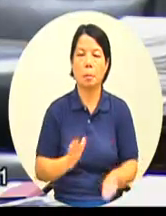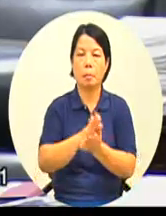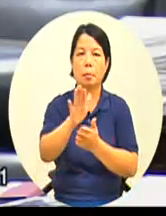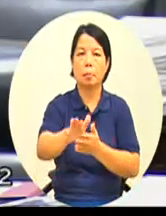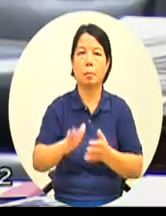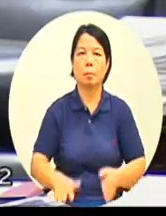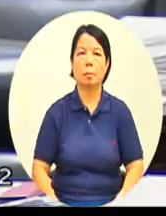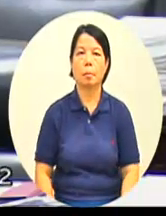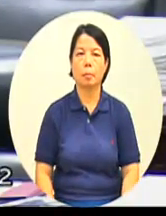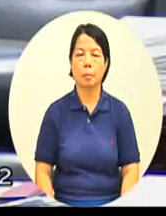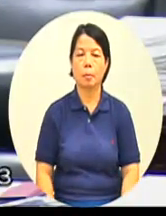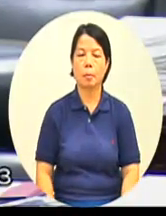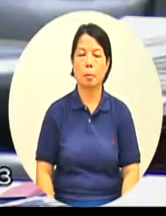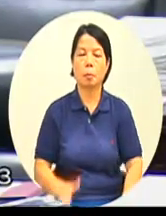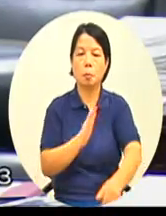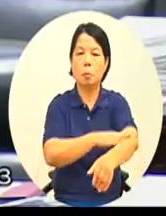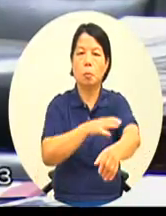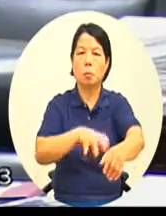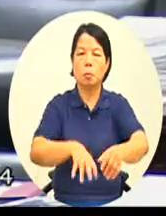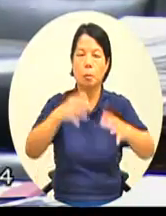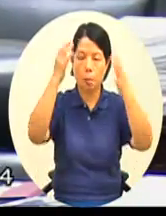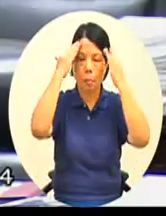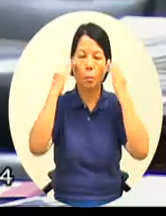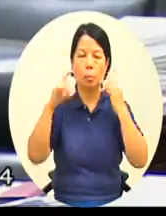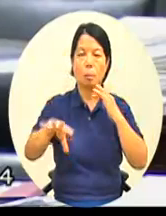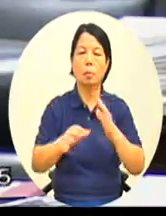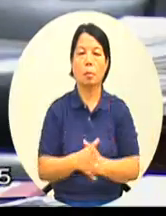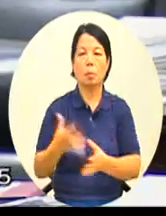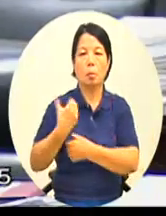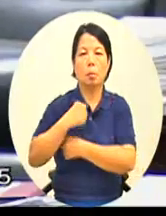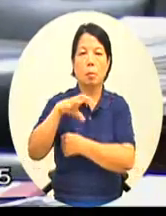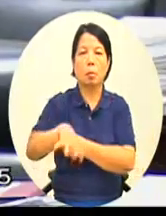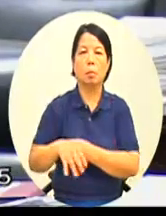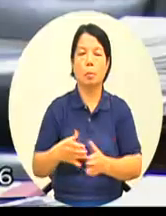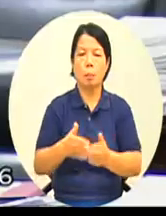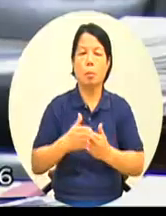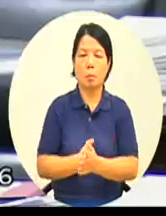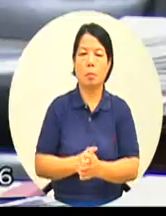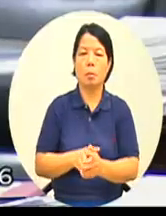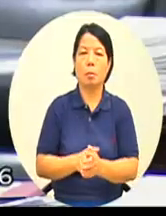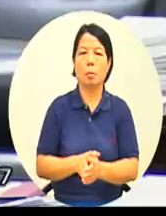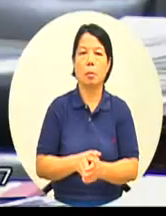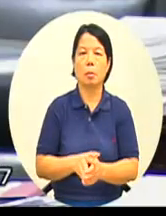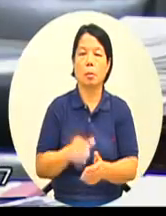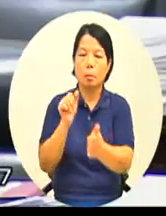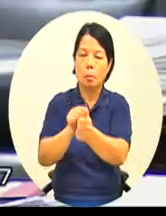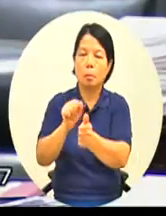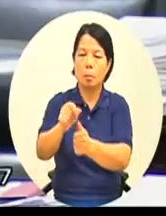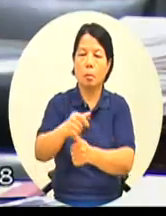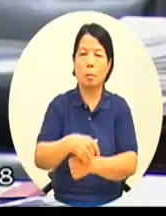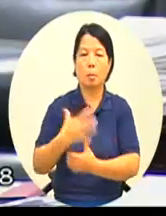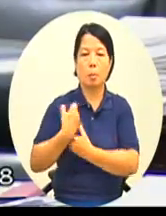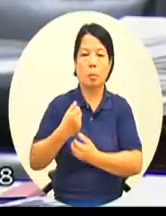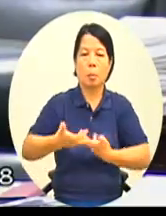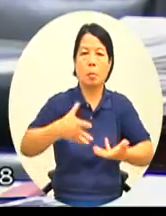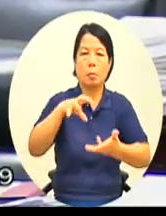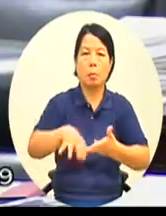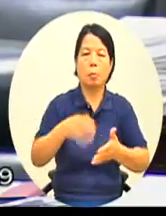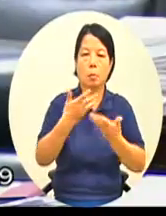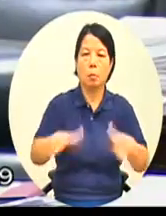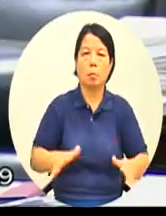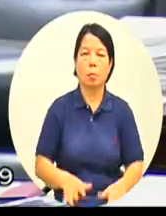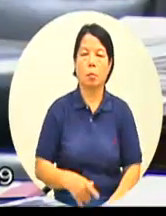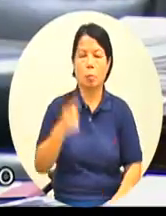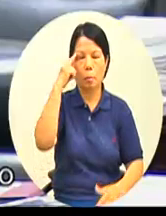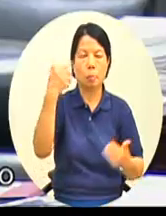们其实在我们卓兰这个眷村的这个区块有赖殡仪局的部分还蛮多的，所以我其实我是反